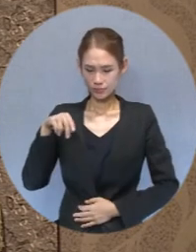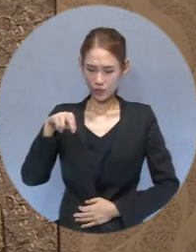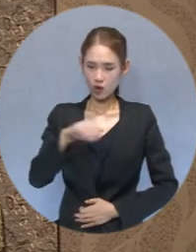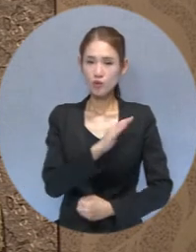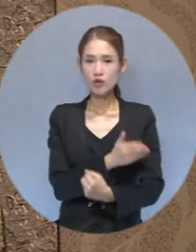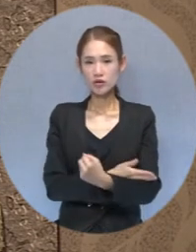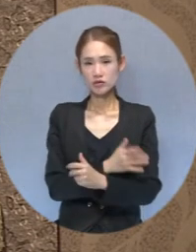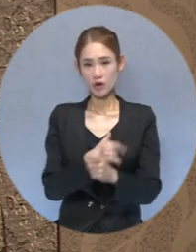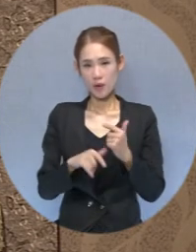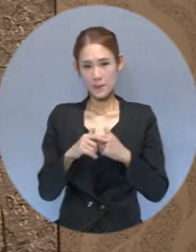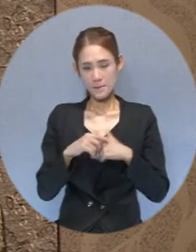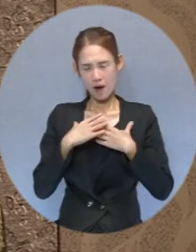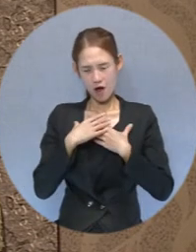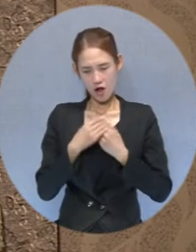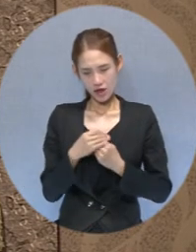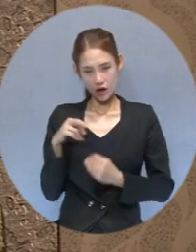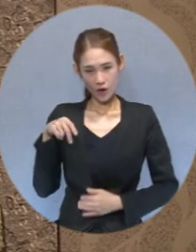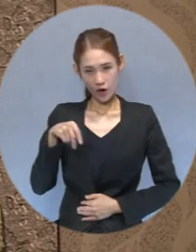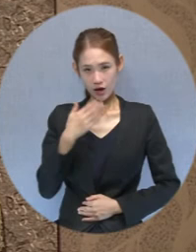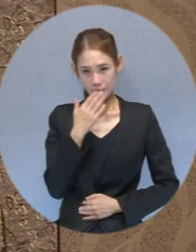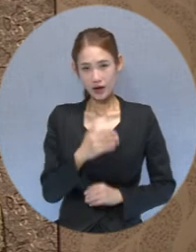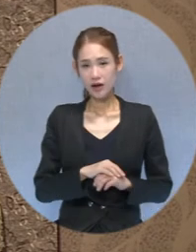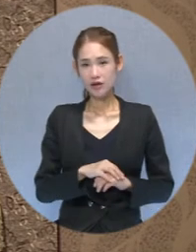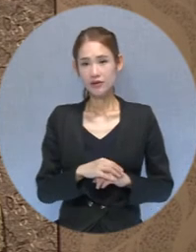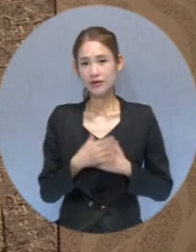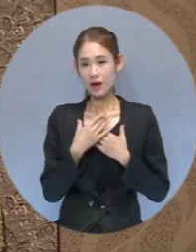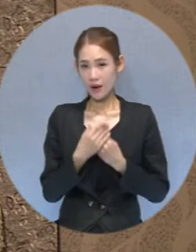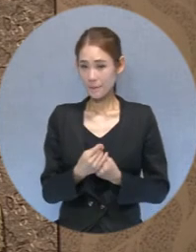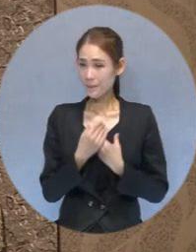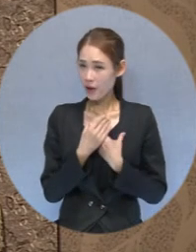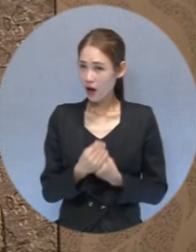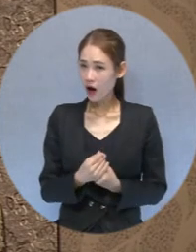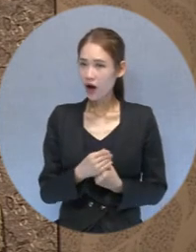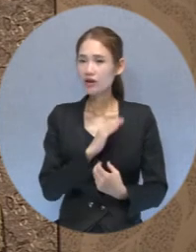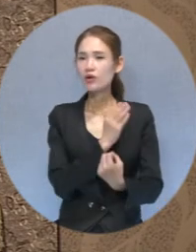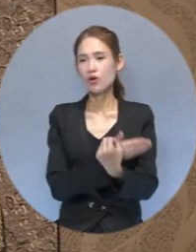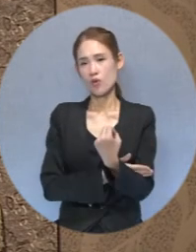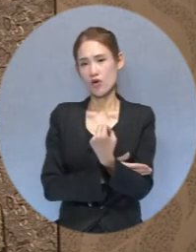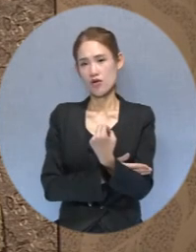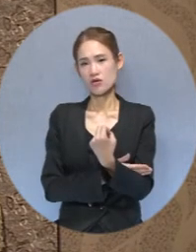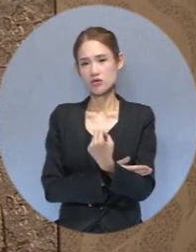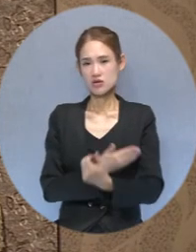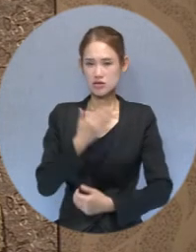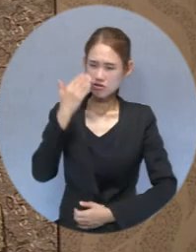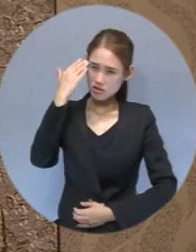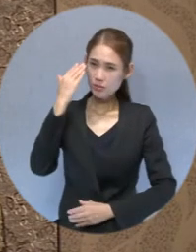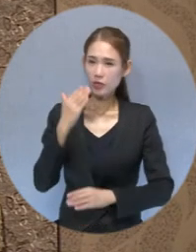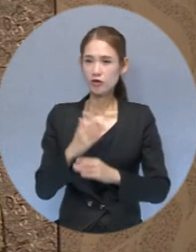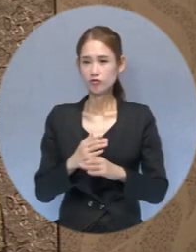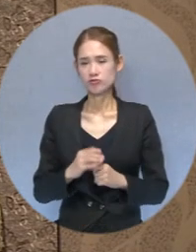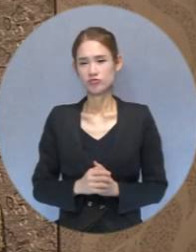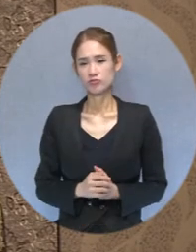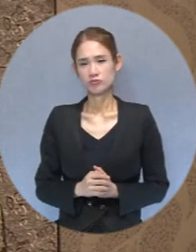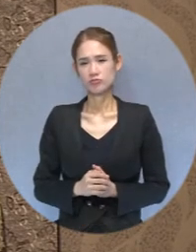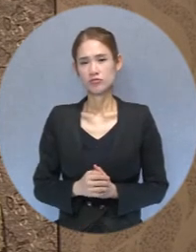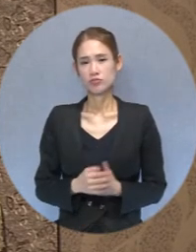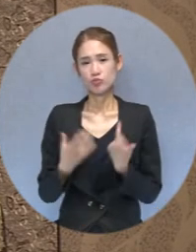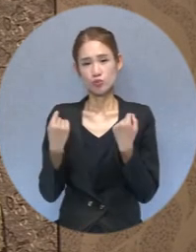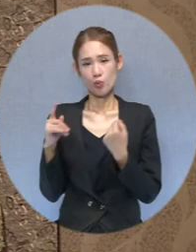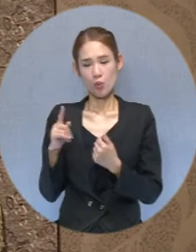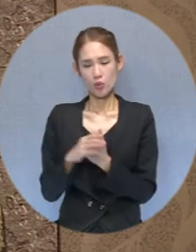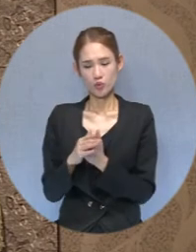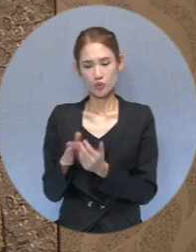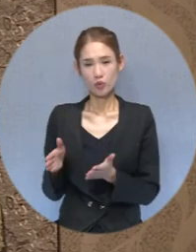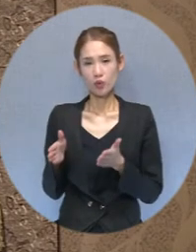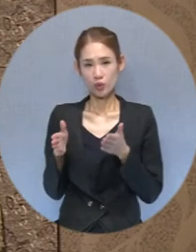편하게 갈 수 있는 권리, 자동차가 안전하게 갈 수 있는 권리들은 침해당하고 있고 또 그 도로 같은